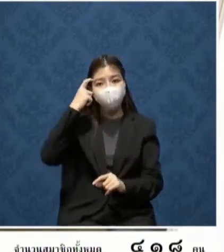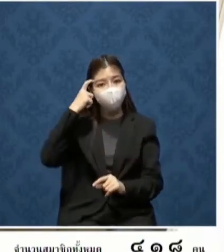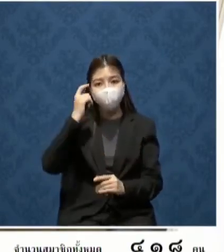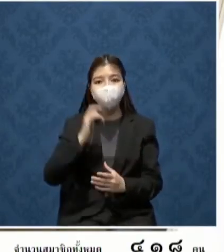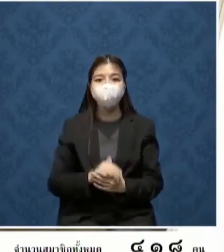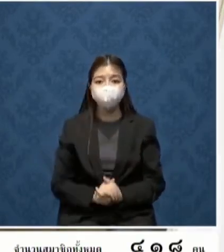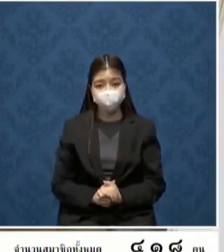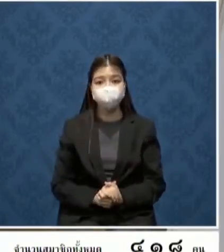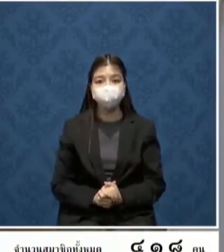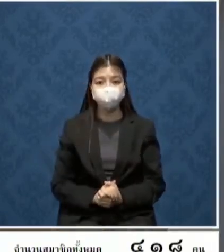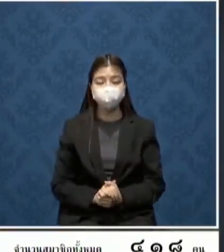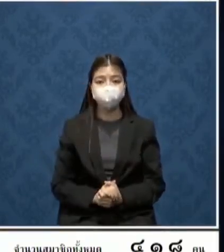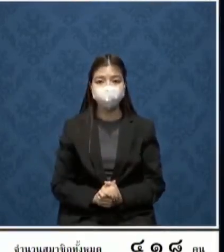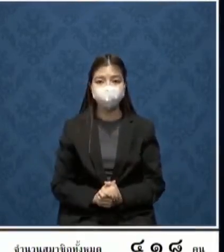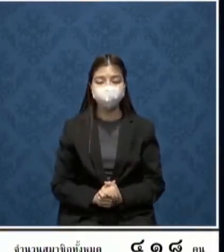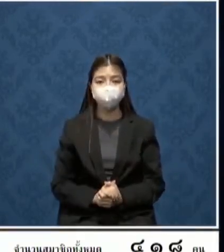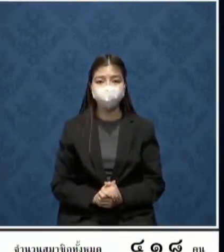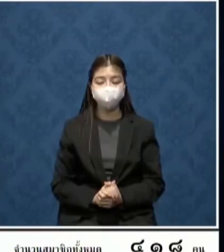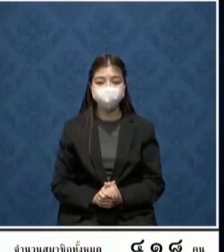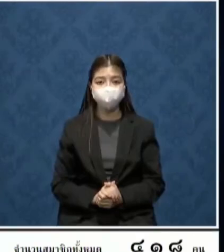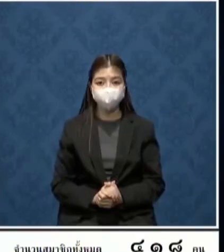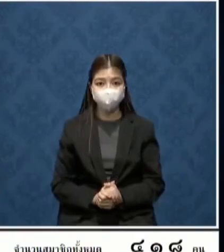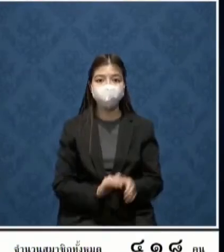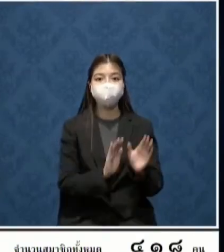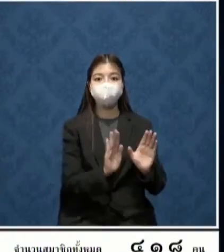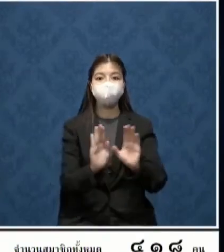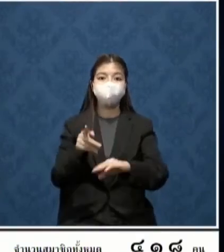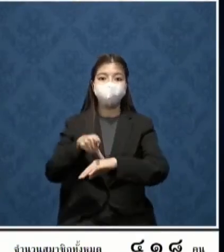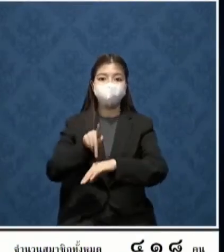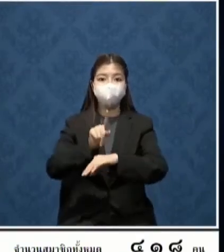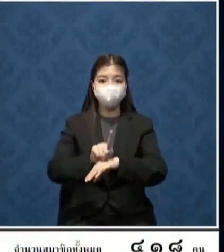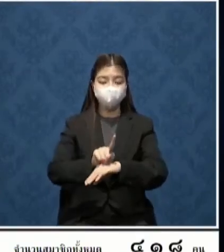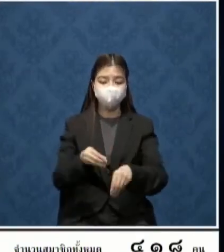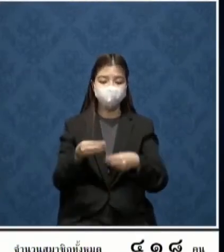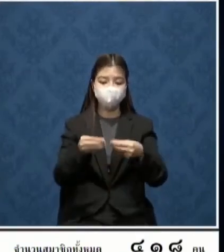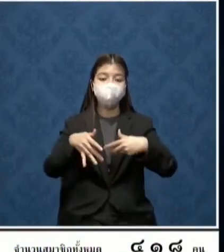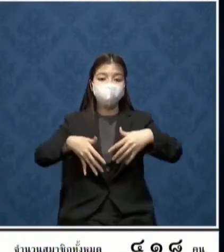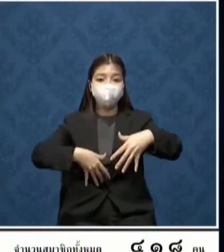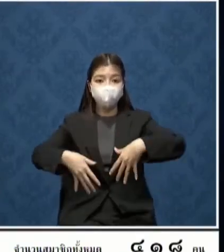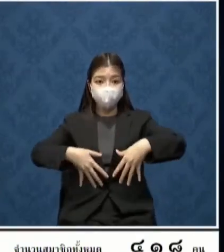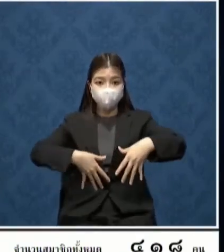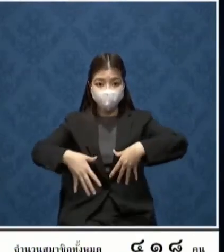สุท้ายคระทานครับผมอยากจะกลบเรีนต่อทานประทานผ่านประยังพี่น้องประชาชน